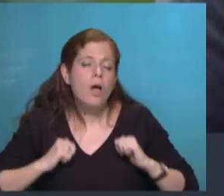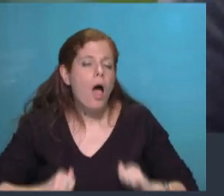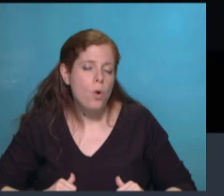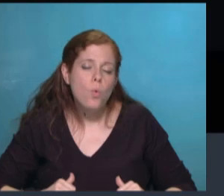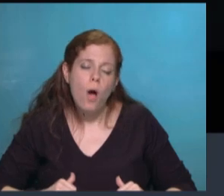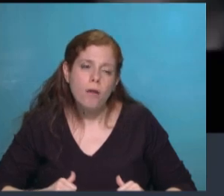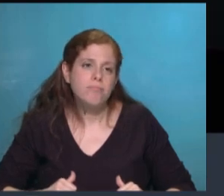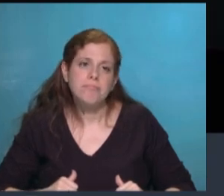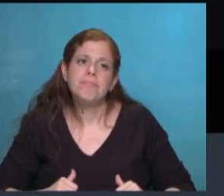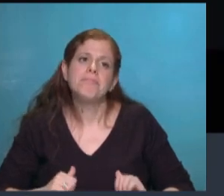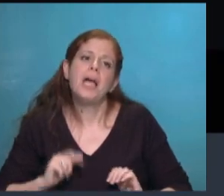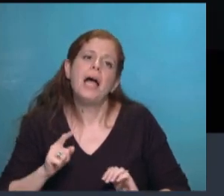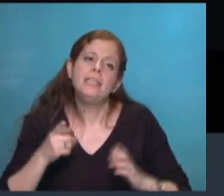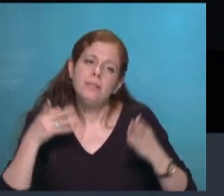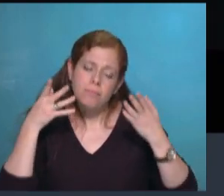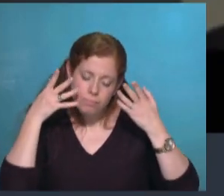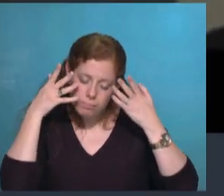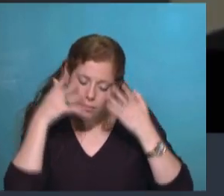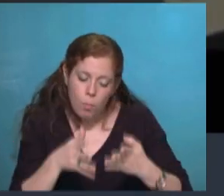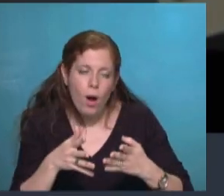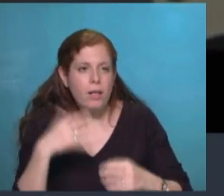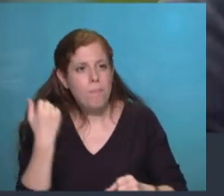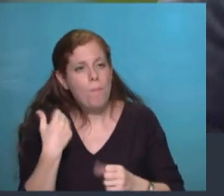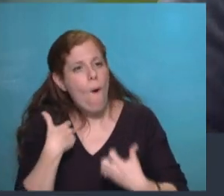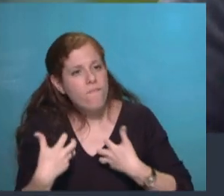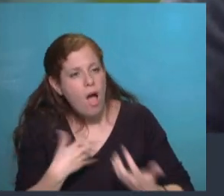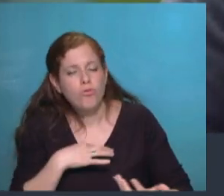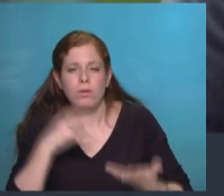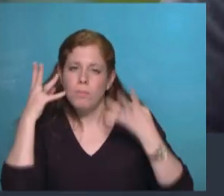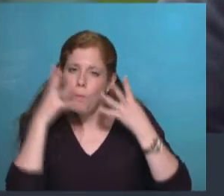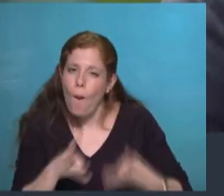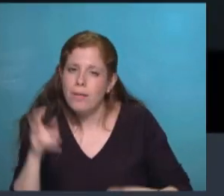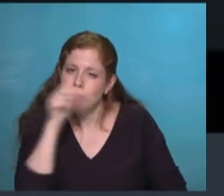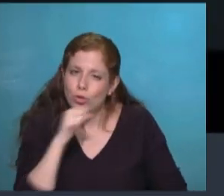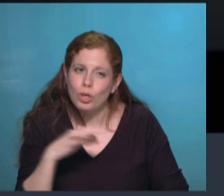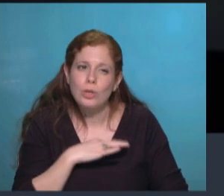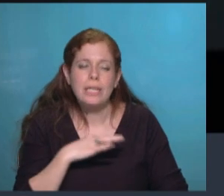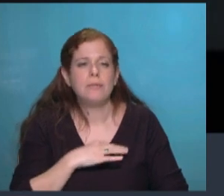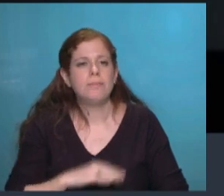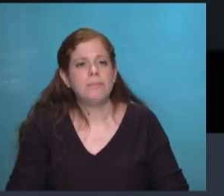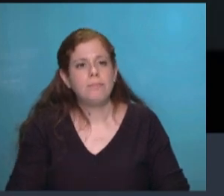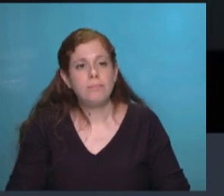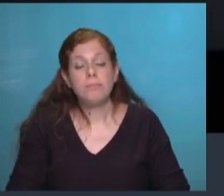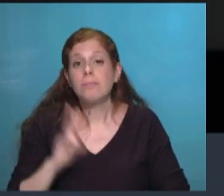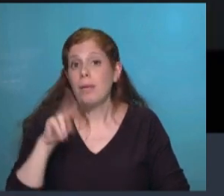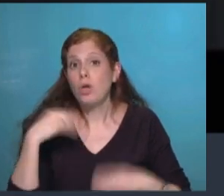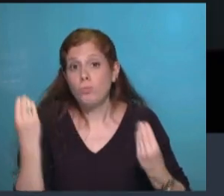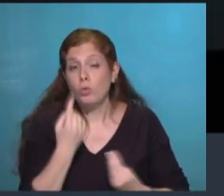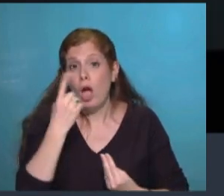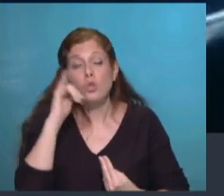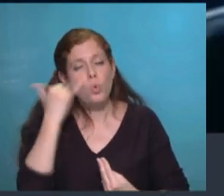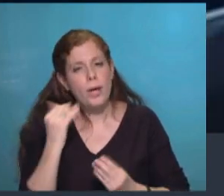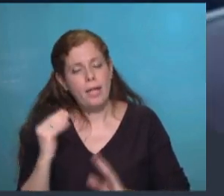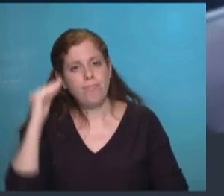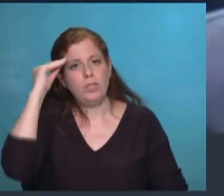calm about it. I'm focused on my performance. I'm focused on my song. אם יש דבר אחד שהוא כן לוקח איתו